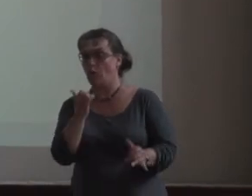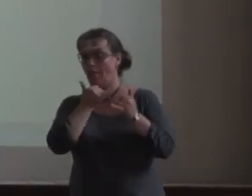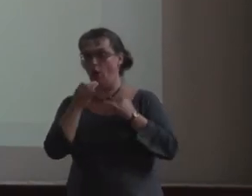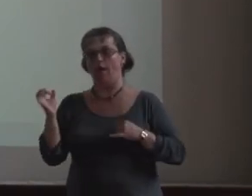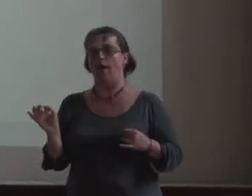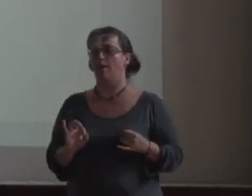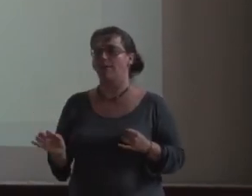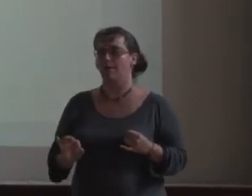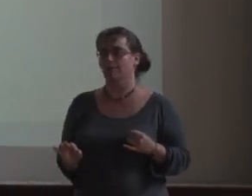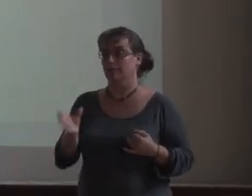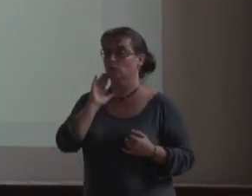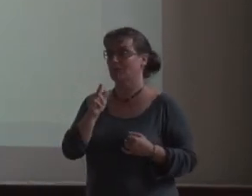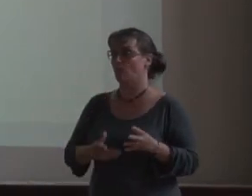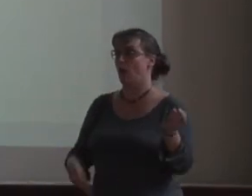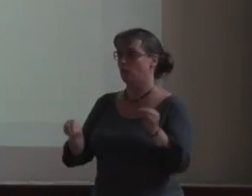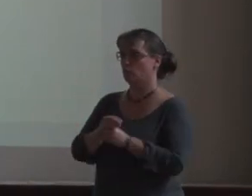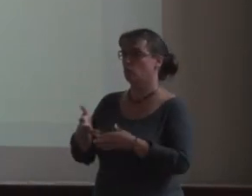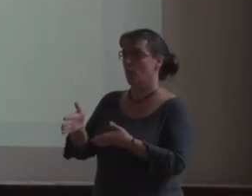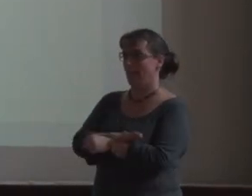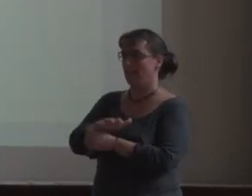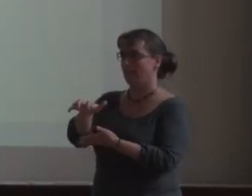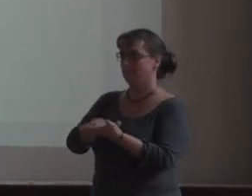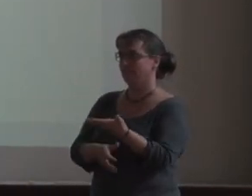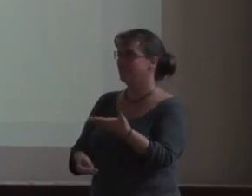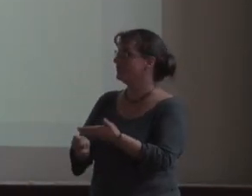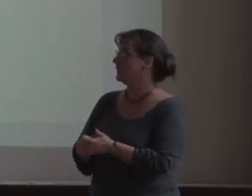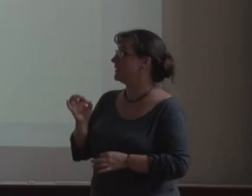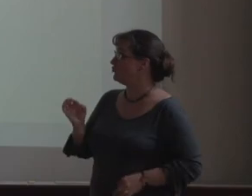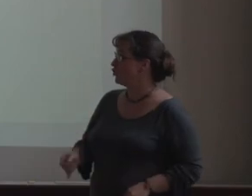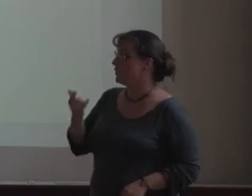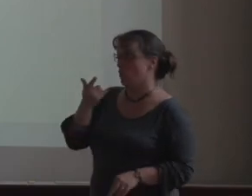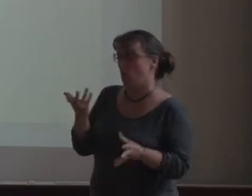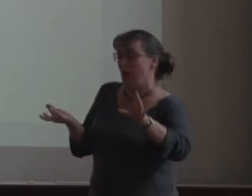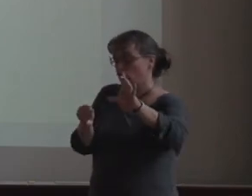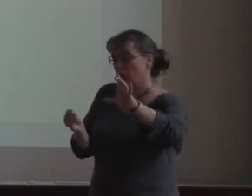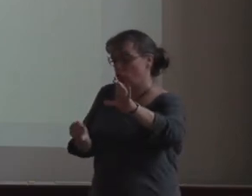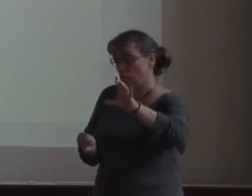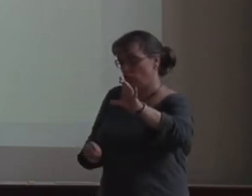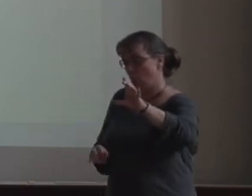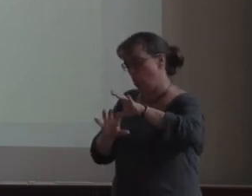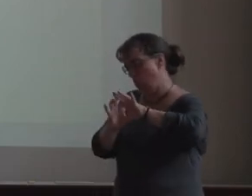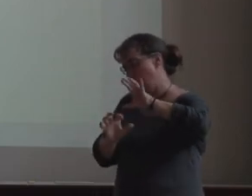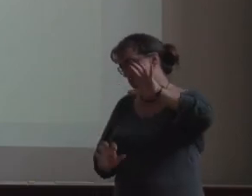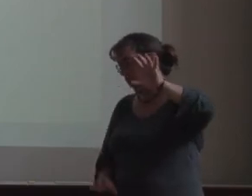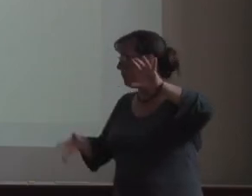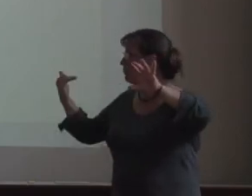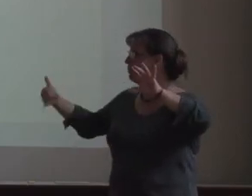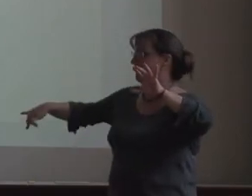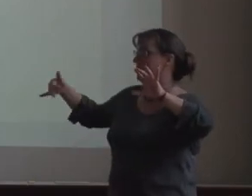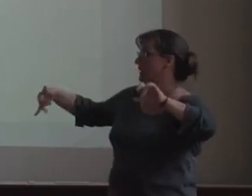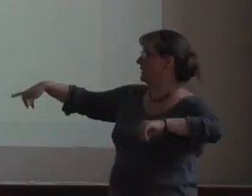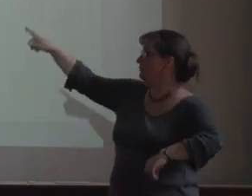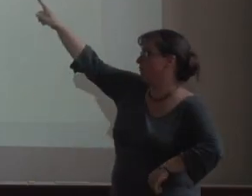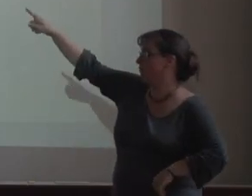ça. Et le souci, c'est que la version complète, bah, ça ressemble déjà un peu plus à ça. Il en manque même encore des petits bouts